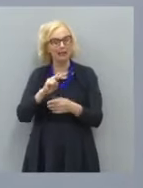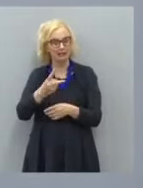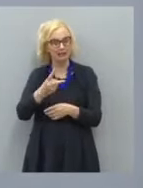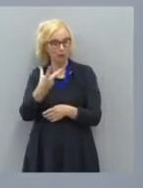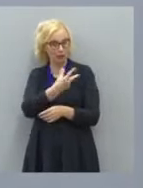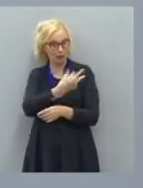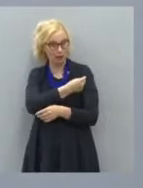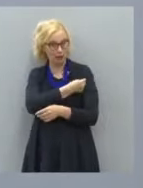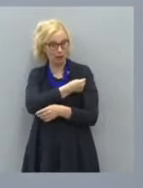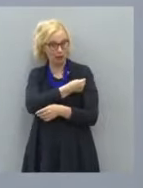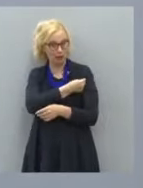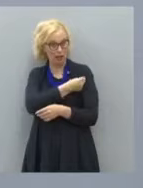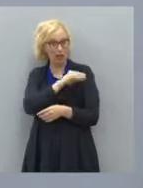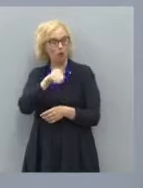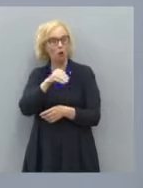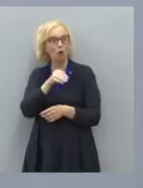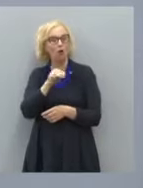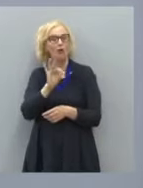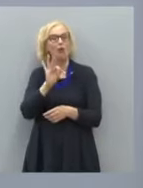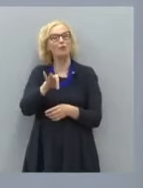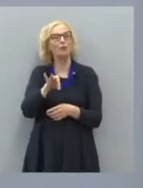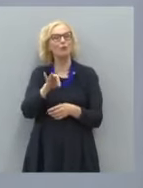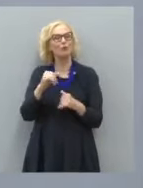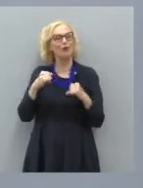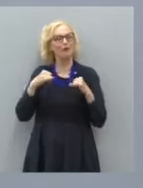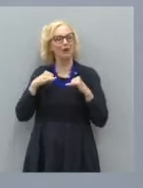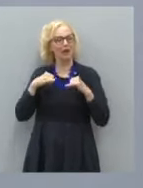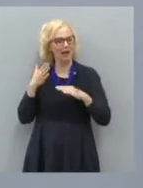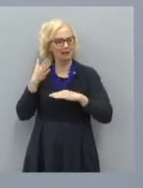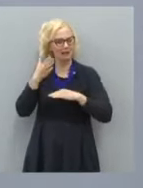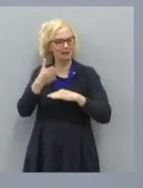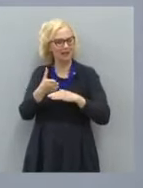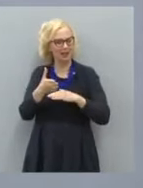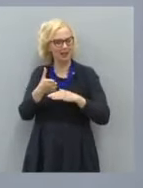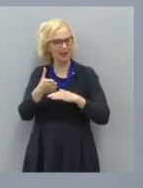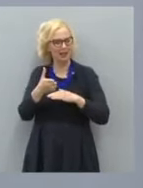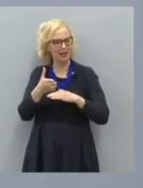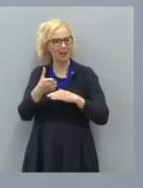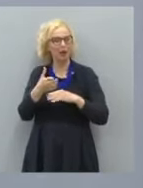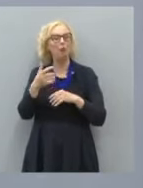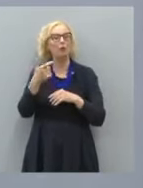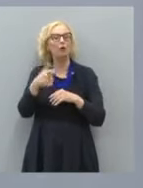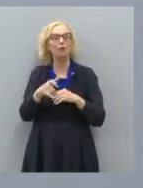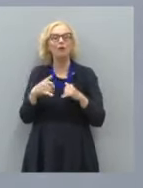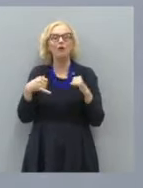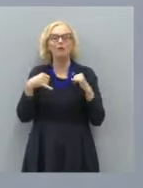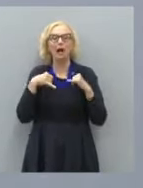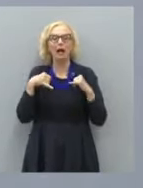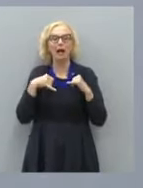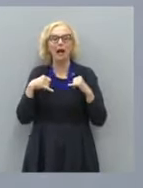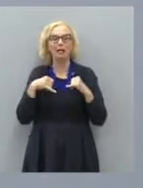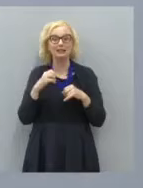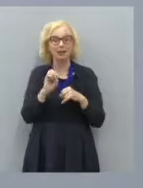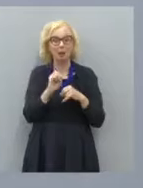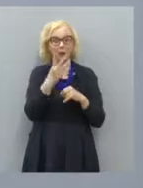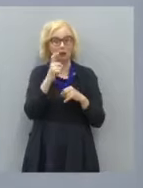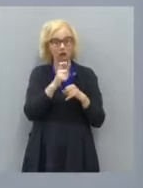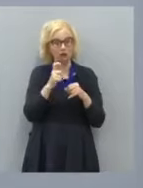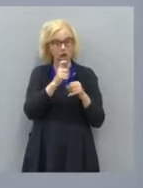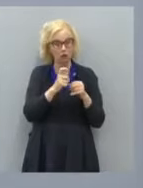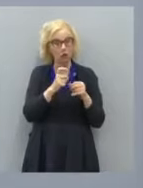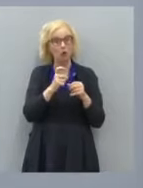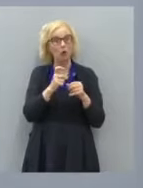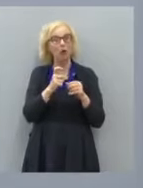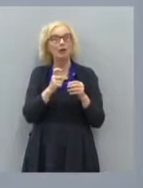di barche nelle zone di vacanza quando la diciamo la vacanza dura più di 14 giorni quindi al